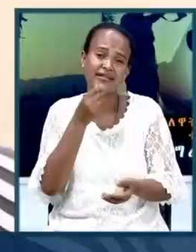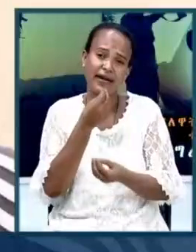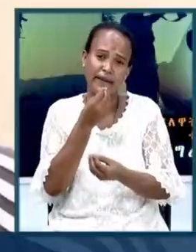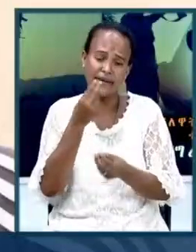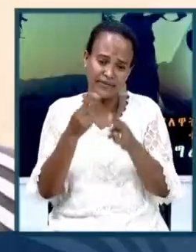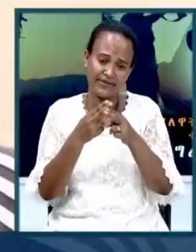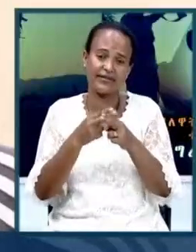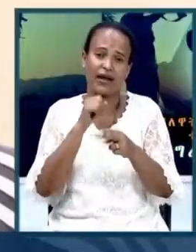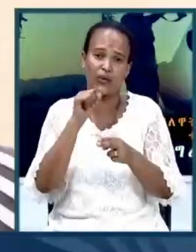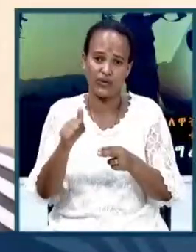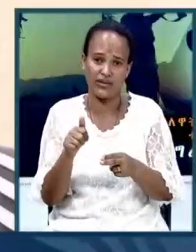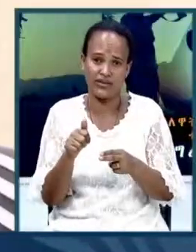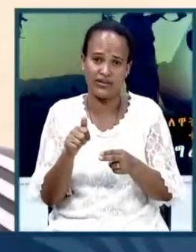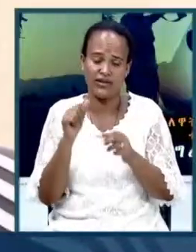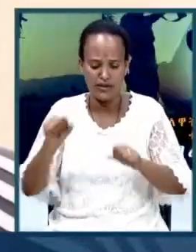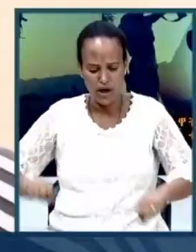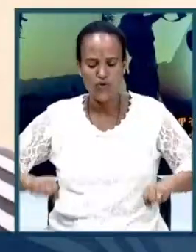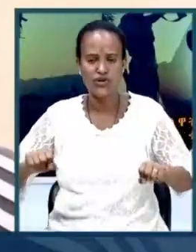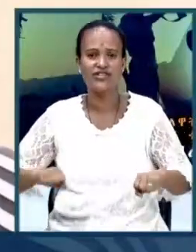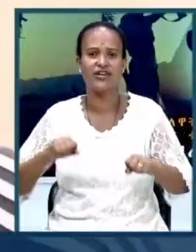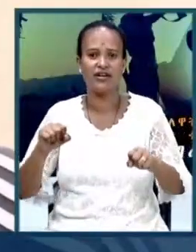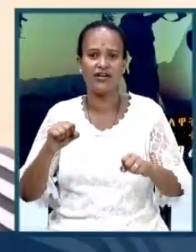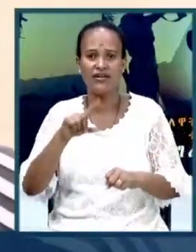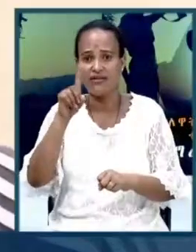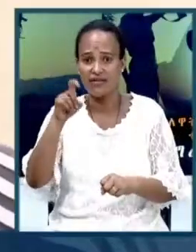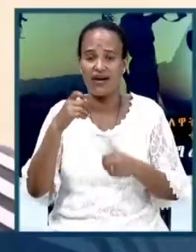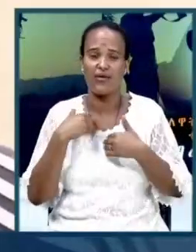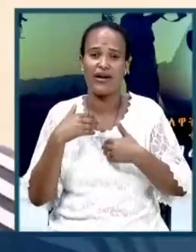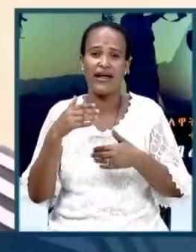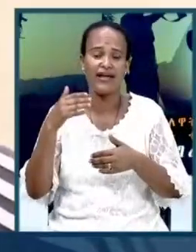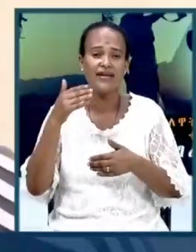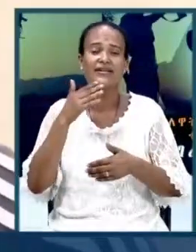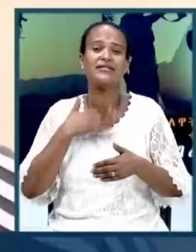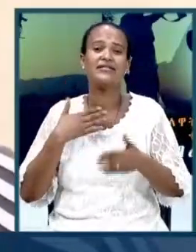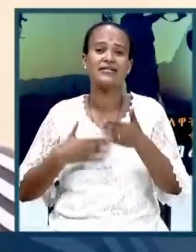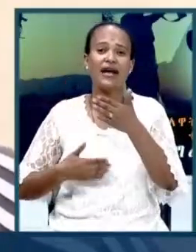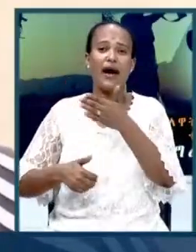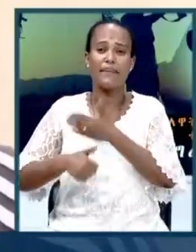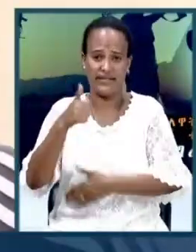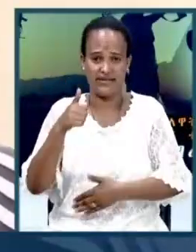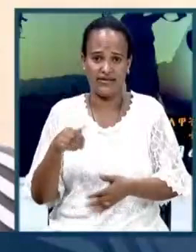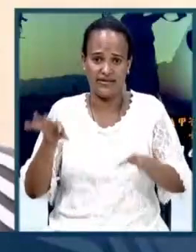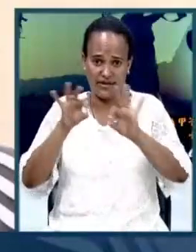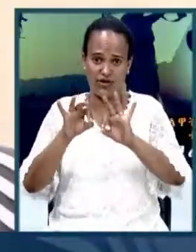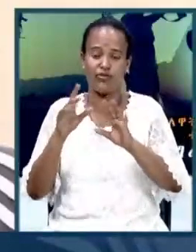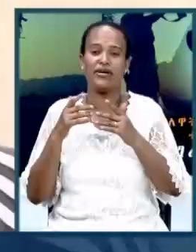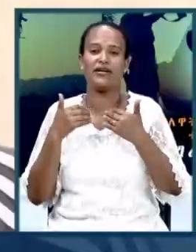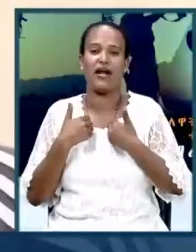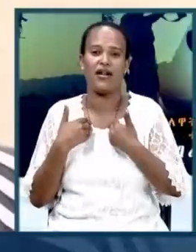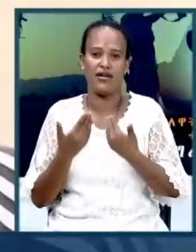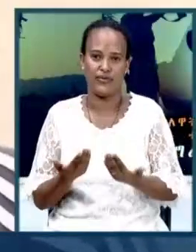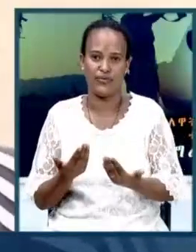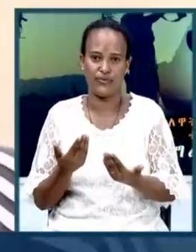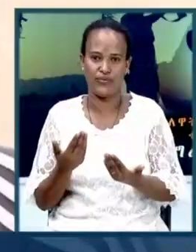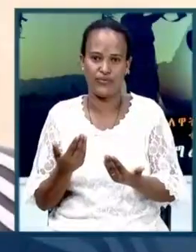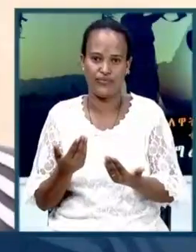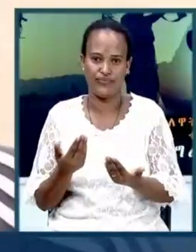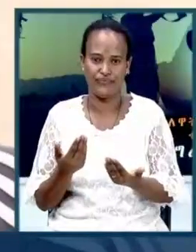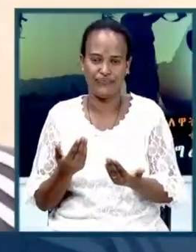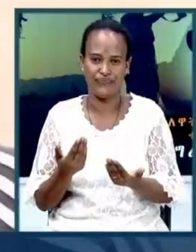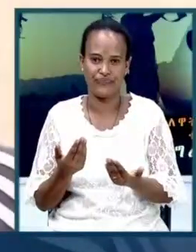ህፅረት ኣይኮነን ናይ ወልቸር ሕቶ ኣለዋ ናይ ዲስኣቢሊቲ ዝበሃሉ ዘድልዮም ነገር ኮይ ናይ ኣካል ጉድኣት ዘድልዮም ነገራት